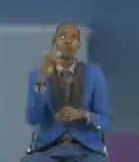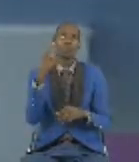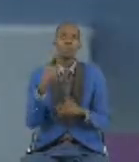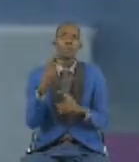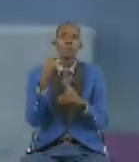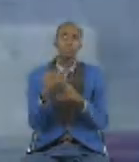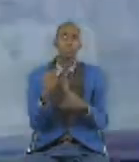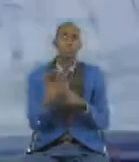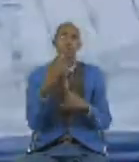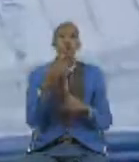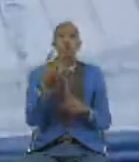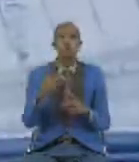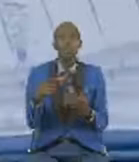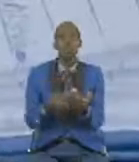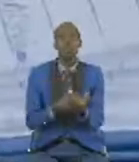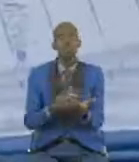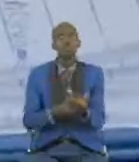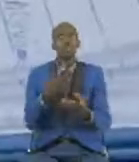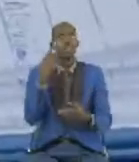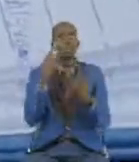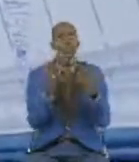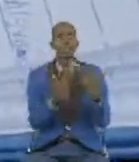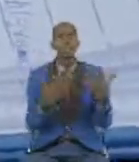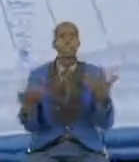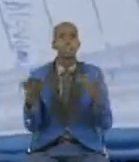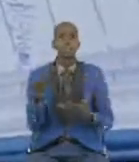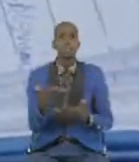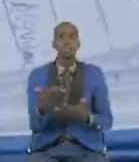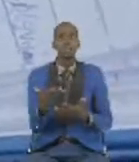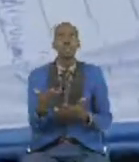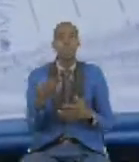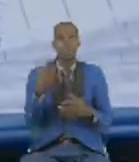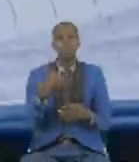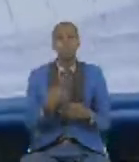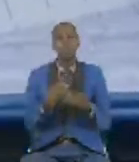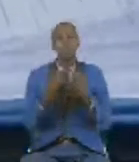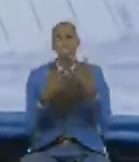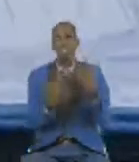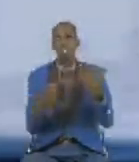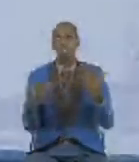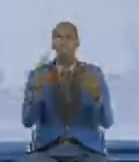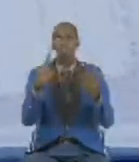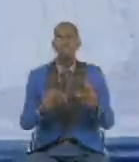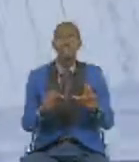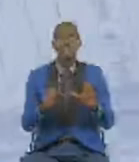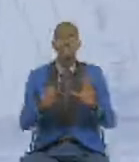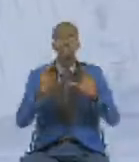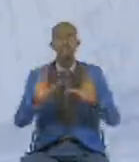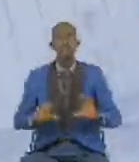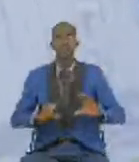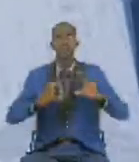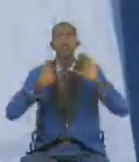de l'Évangile. Trois éléments aussi. Premièrement, l'engagement à la prédication de la